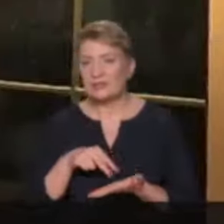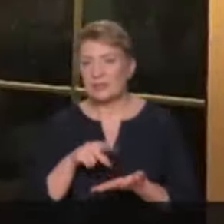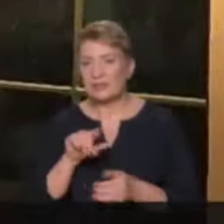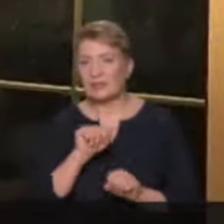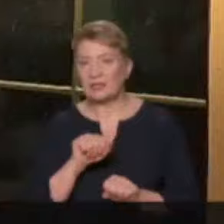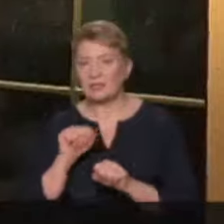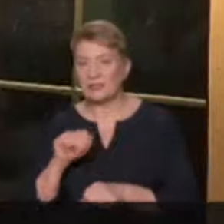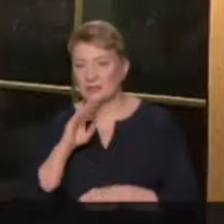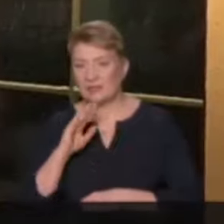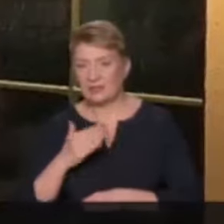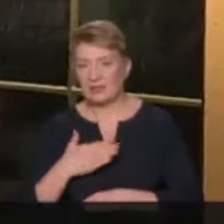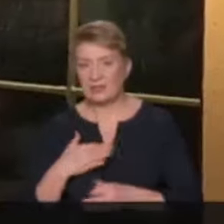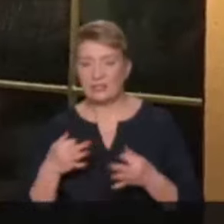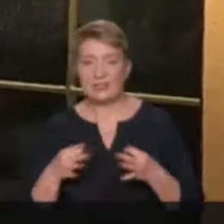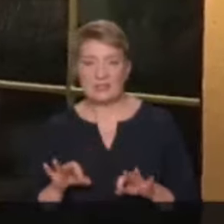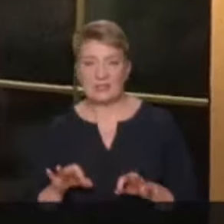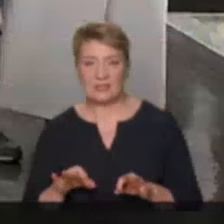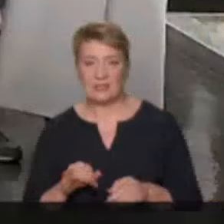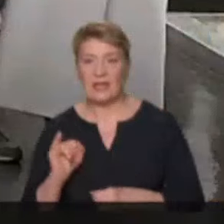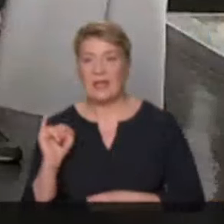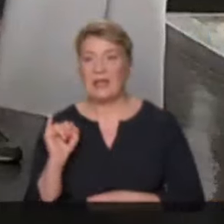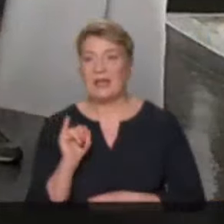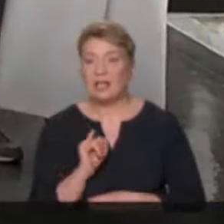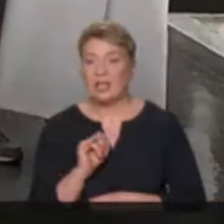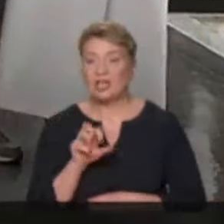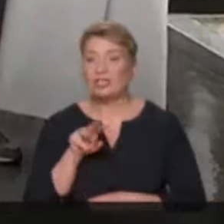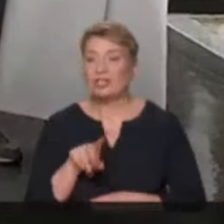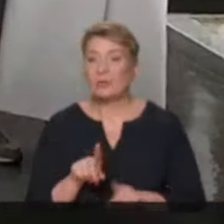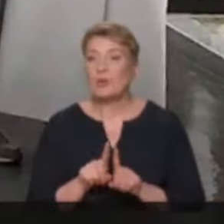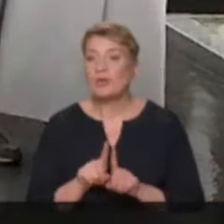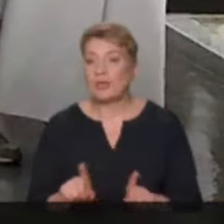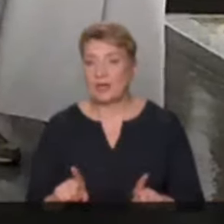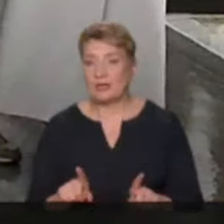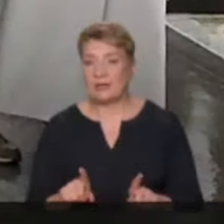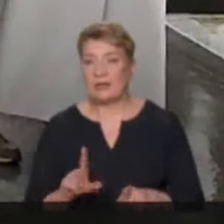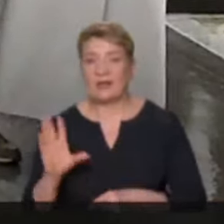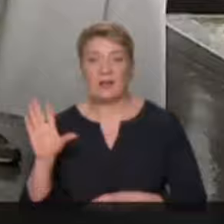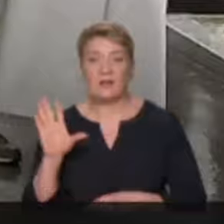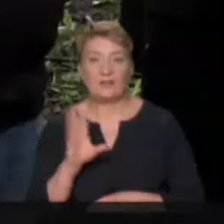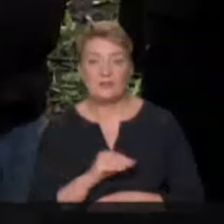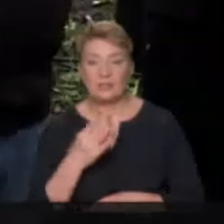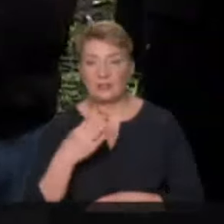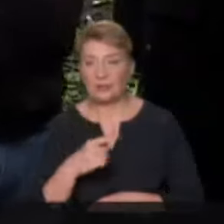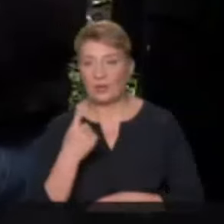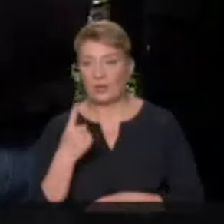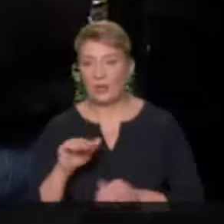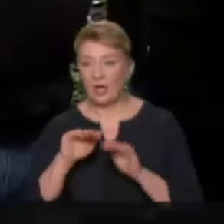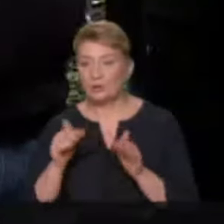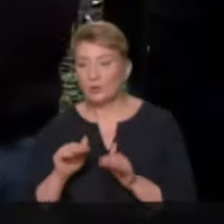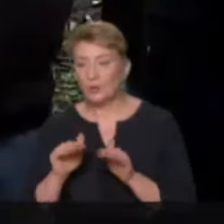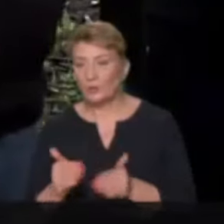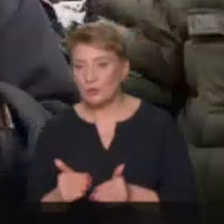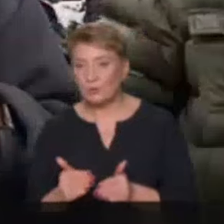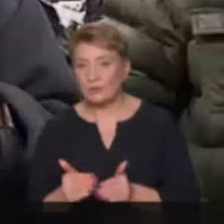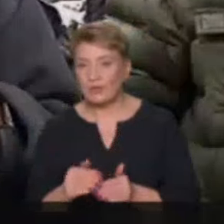захисті нашої незалежності. І чим вона унікальна? Всі 41 скульптура попередні